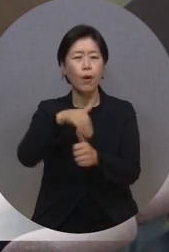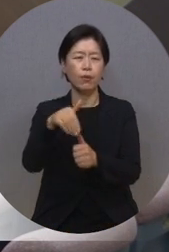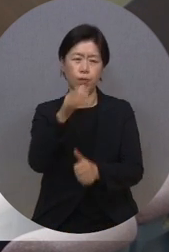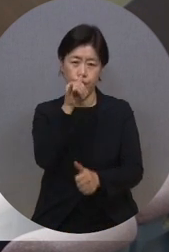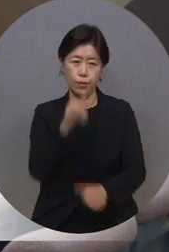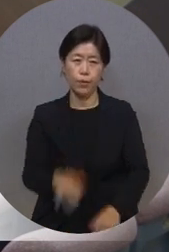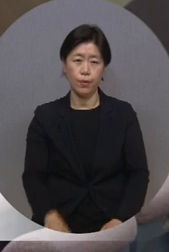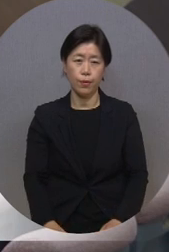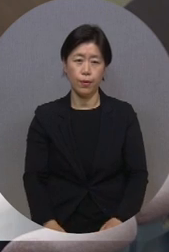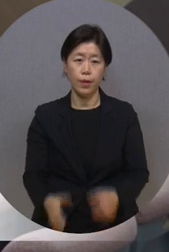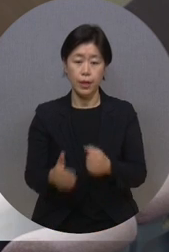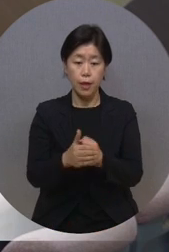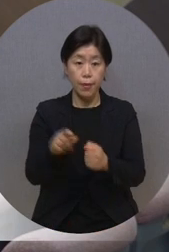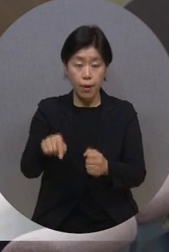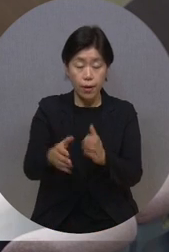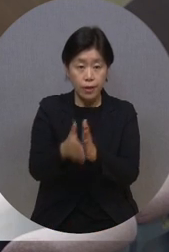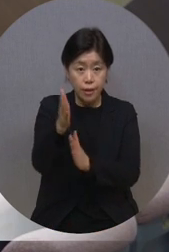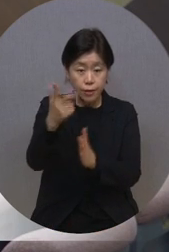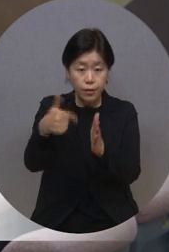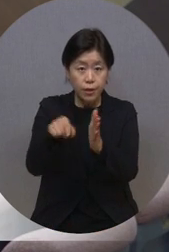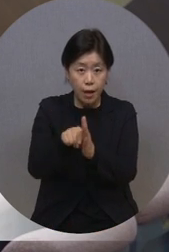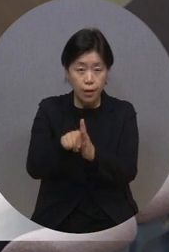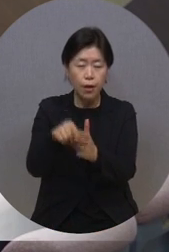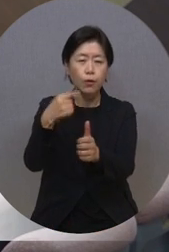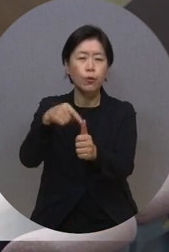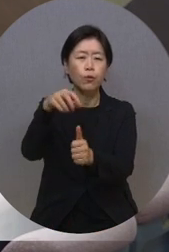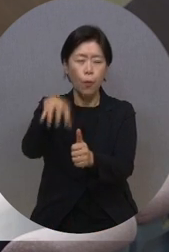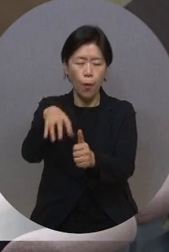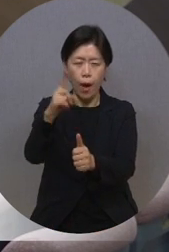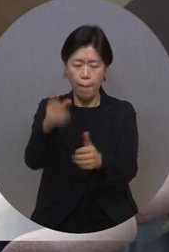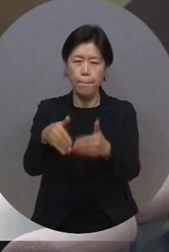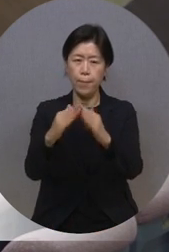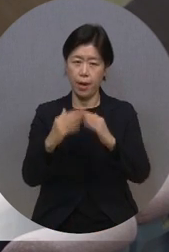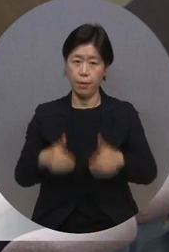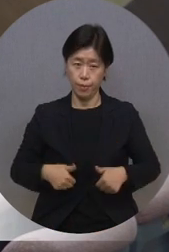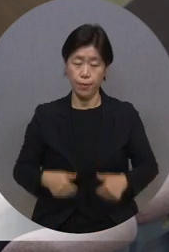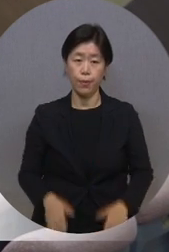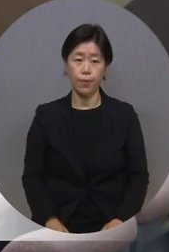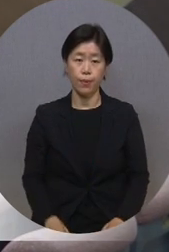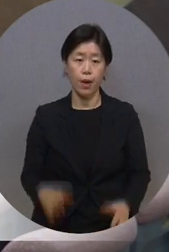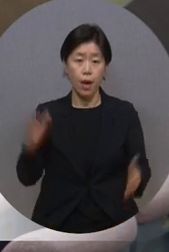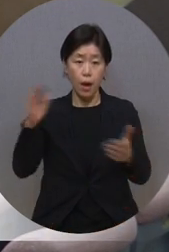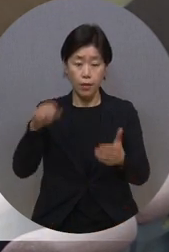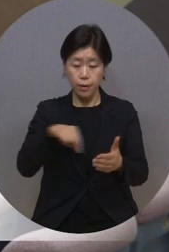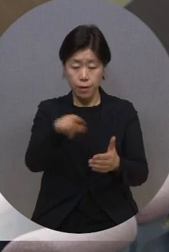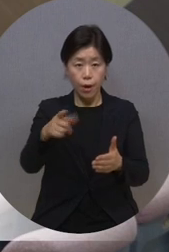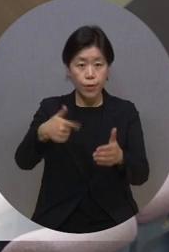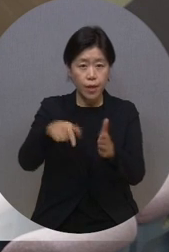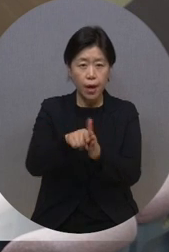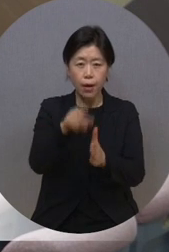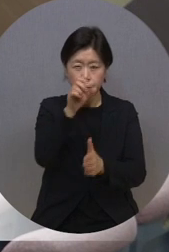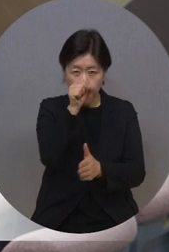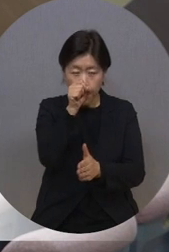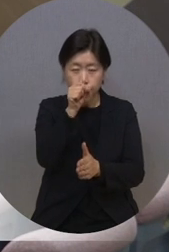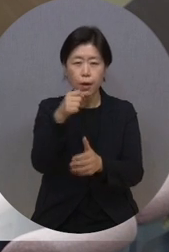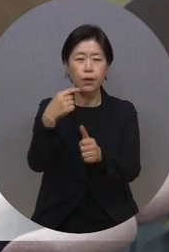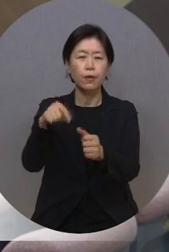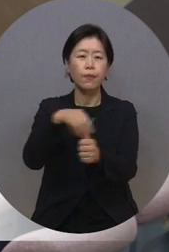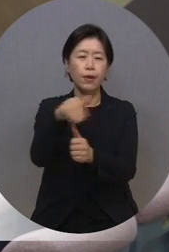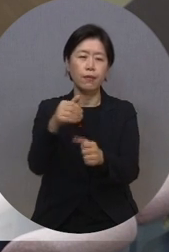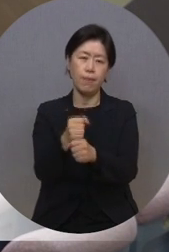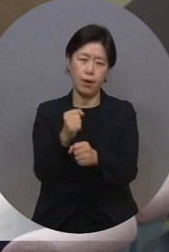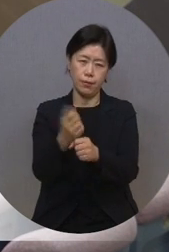일교육지원청이 시급합니다. 우리 학생들에게 쾌적한 교육 환경 여건을 조성하기 위해서는 일시군,